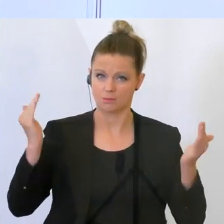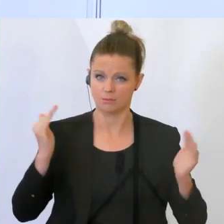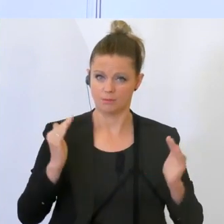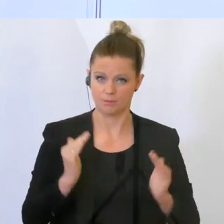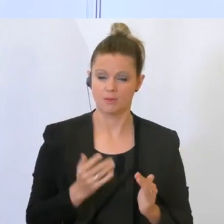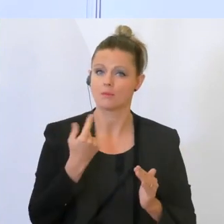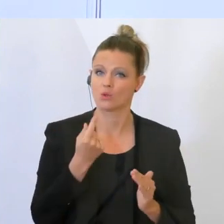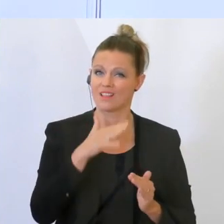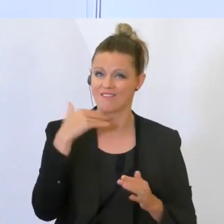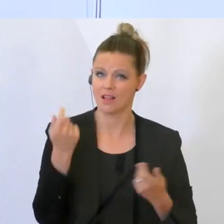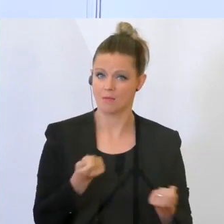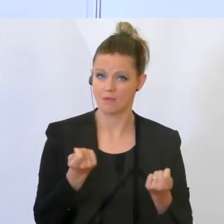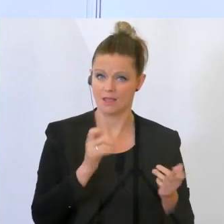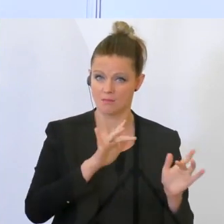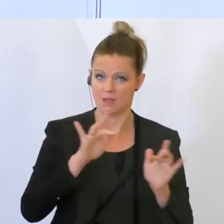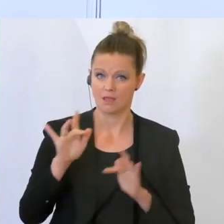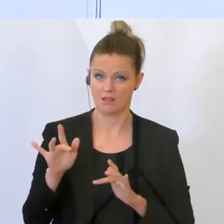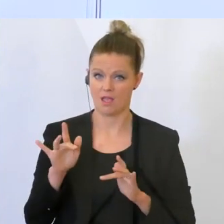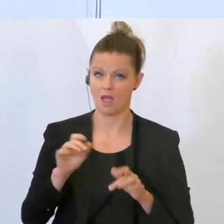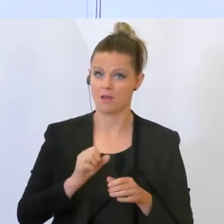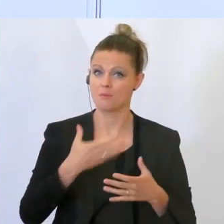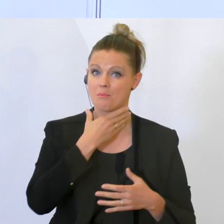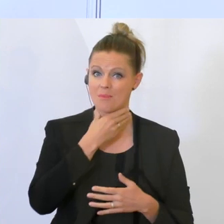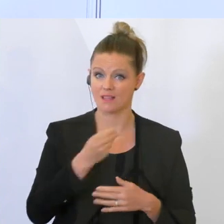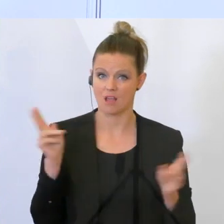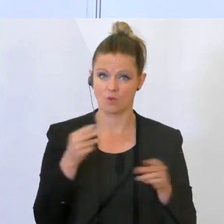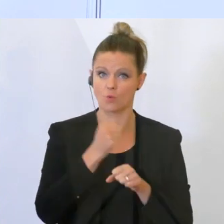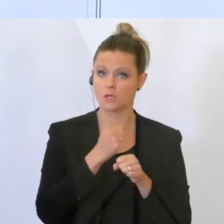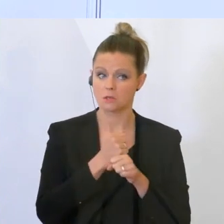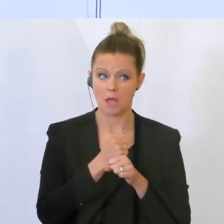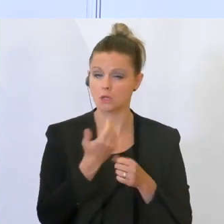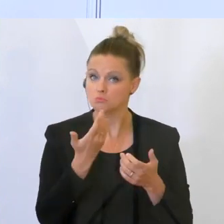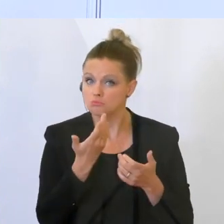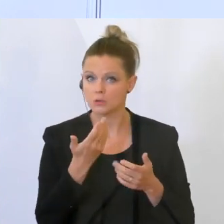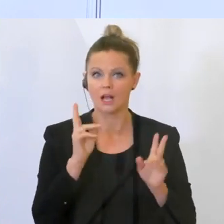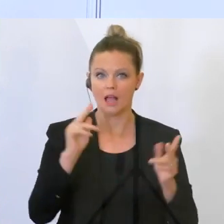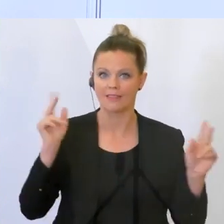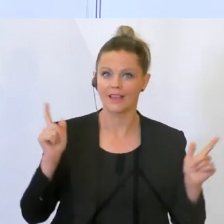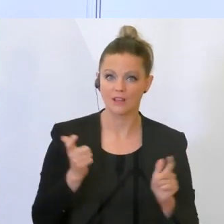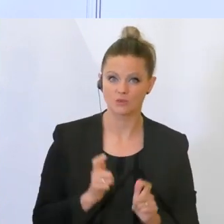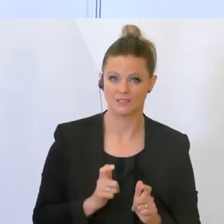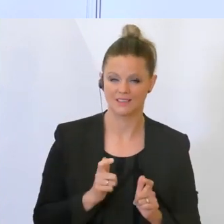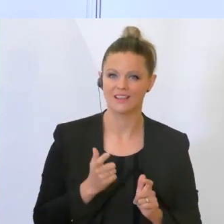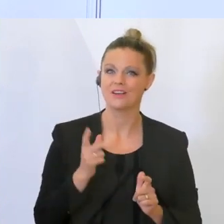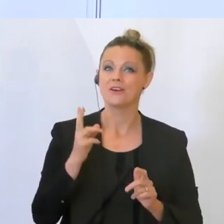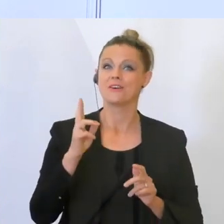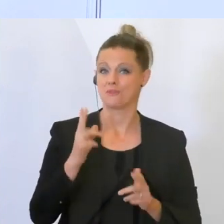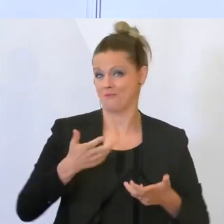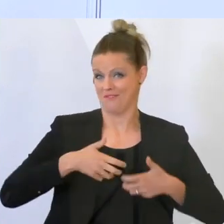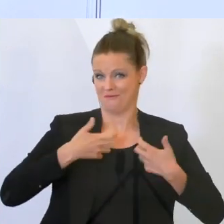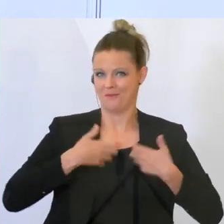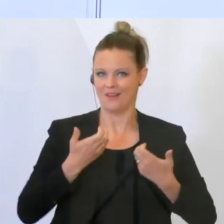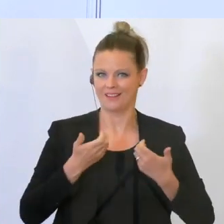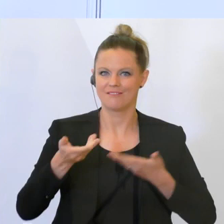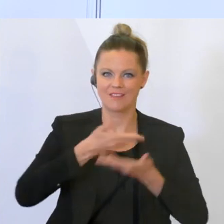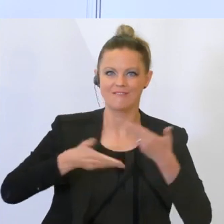viele Betriebe den Bedarf für Kurzarbeit sukzessive weniger sehen, was uns natürlich freut, denn das Hochfahren der Wirtschaft ist